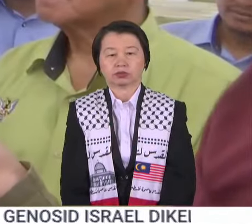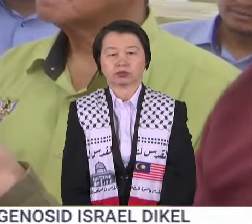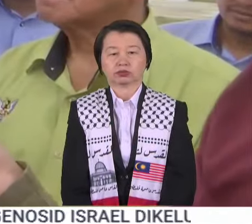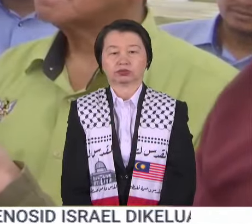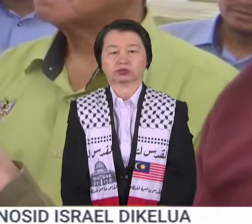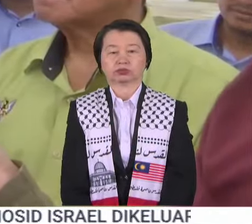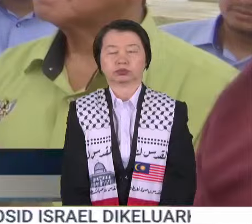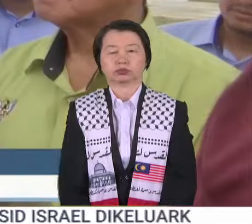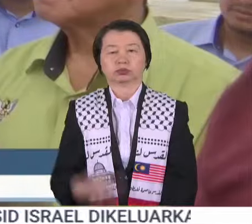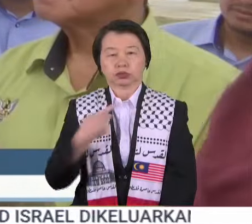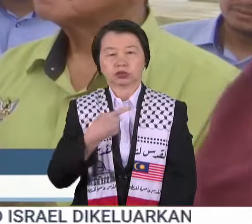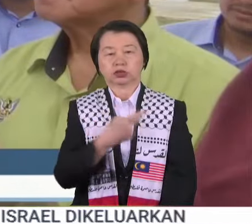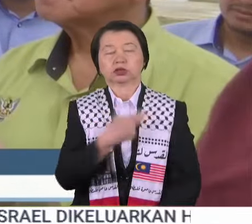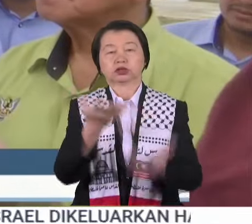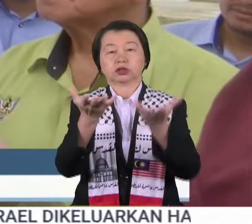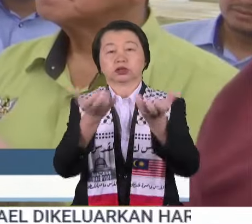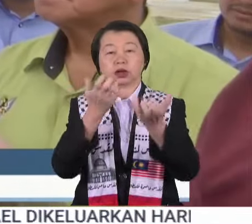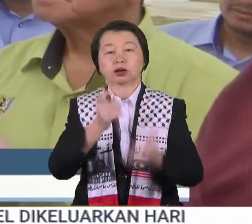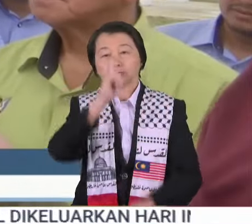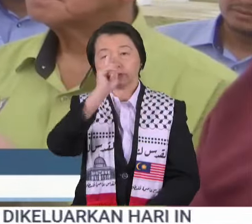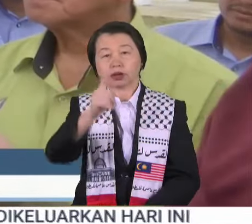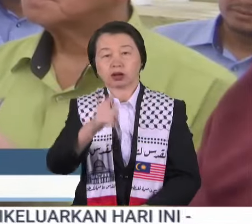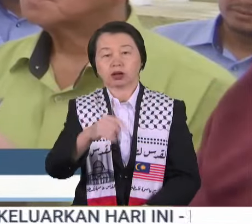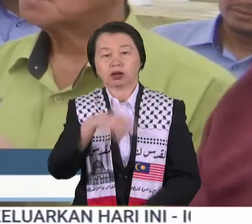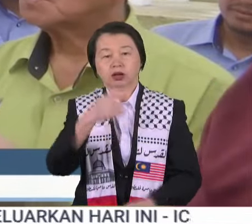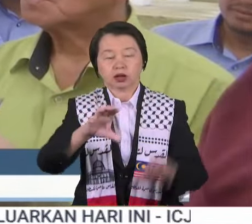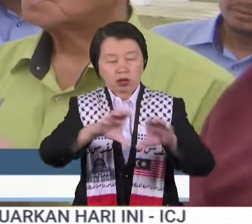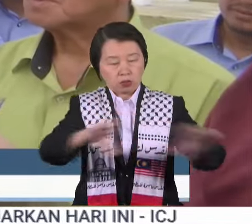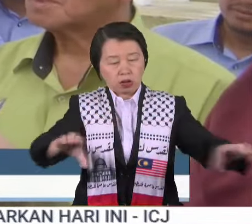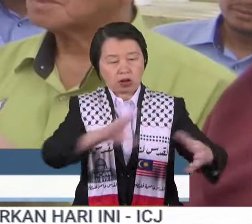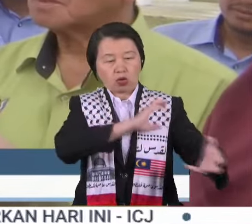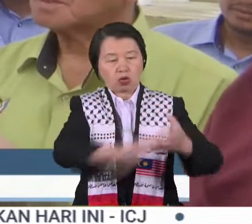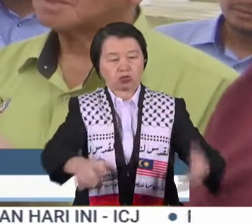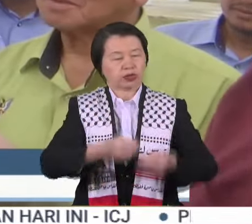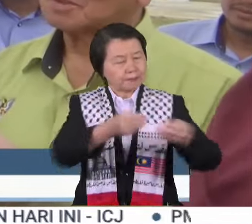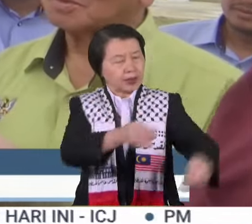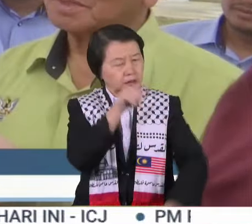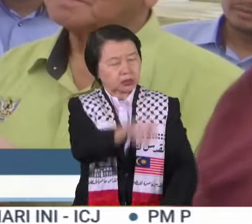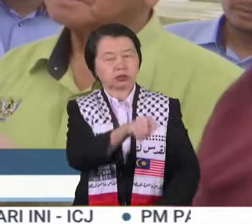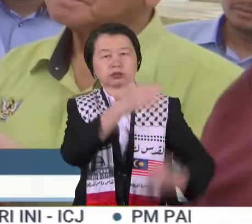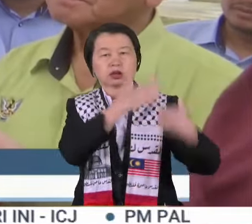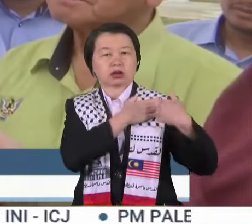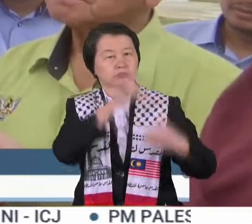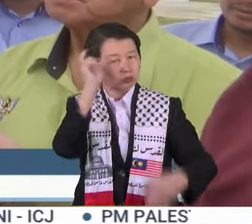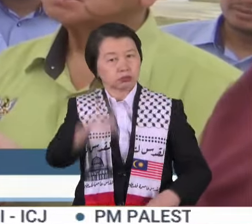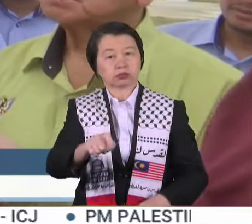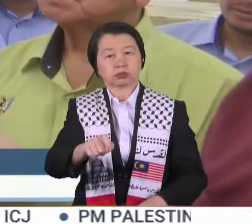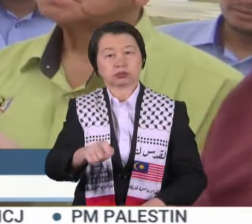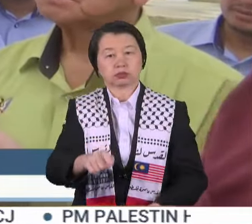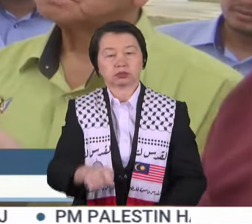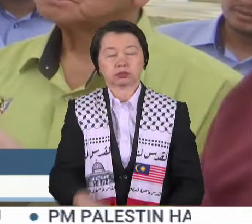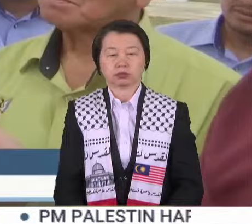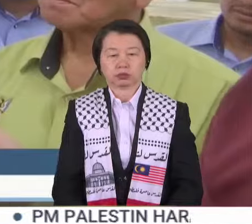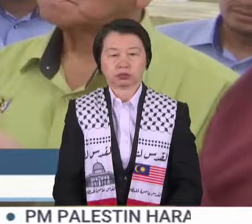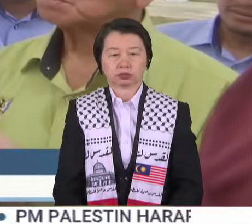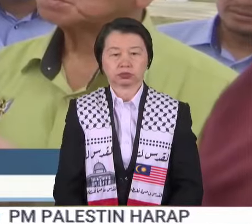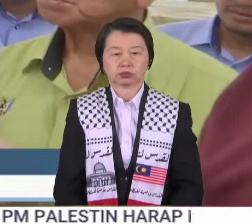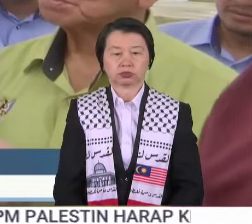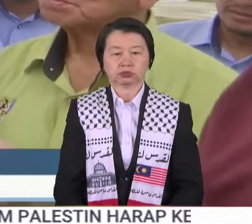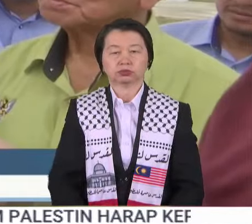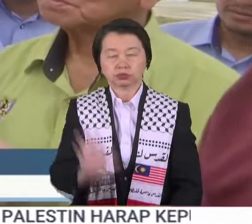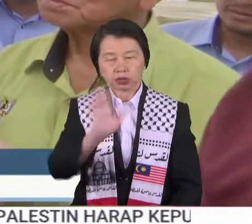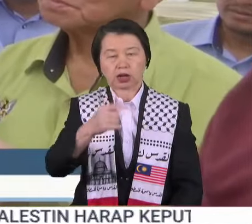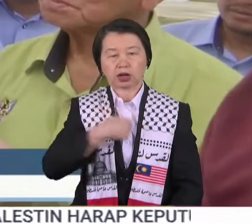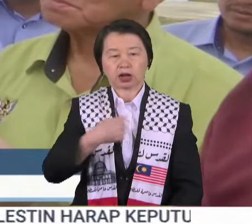perkhidmatan kita nak pastikan yang merosak paip itu mesti dipertanggungjawabkanang-ang akan di